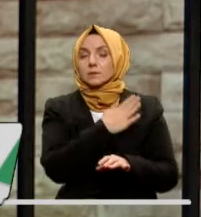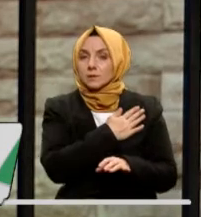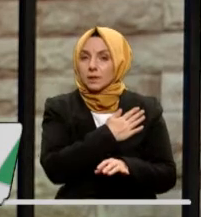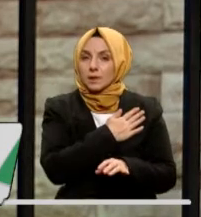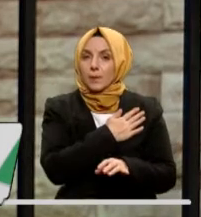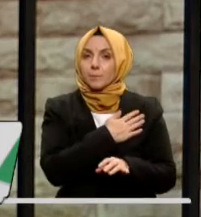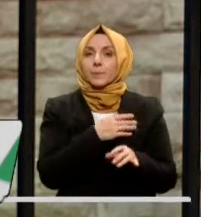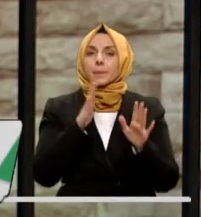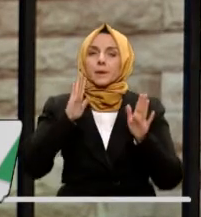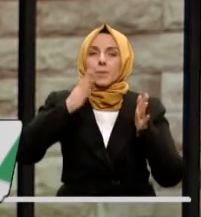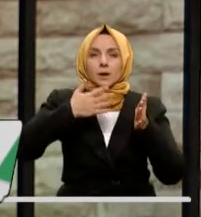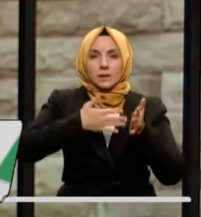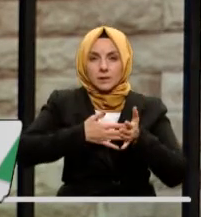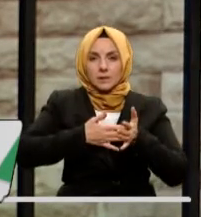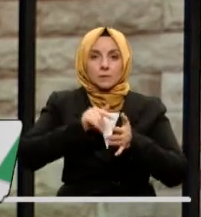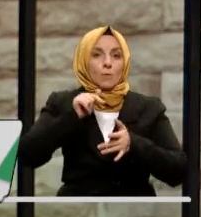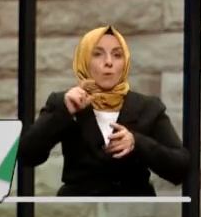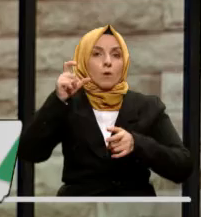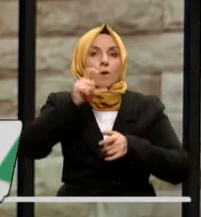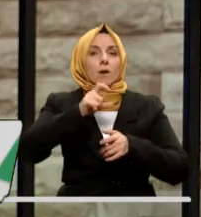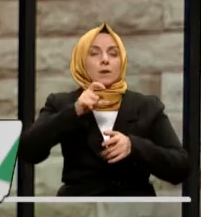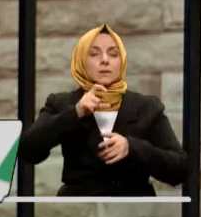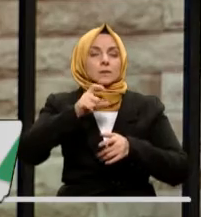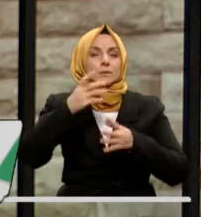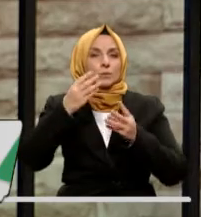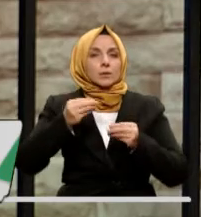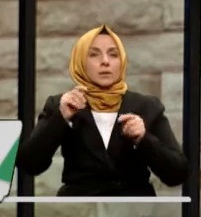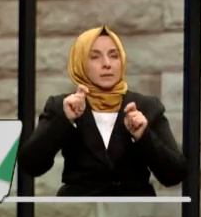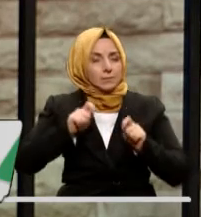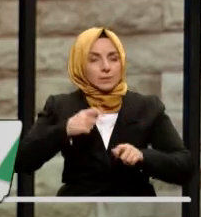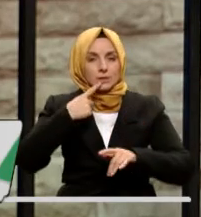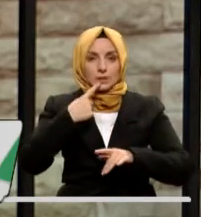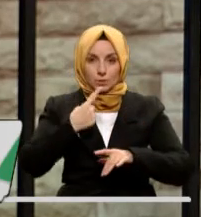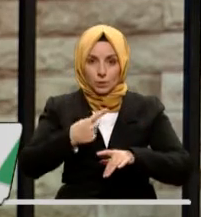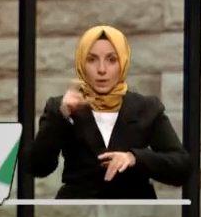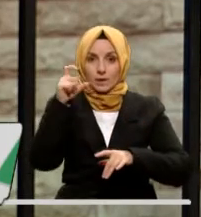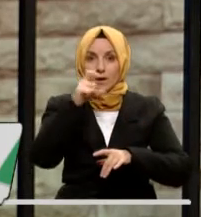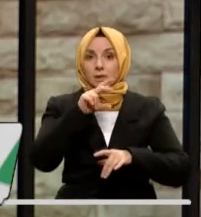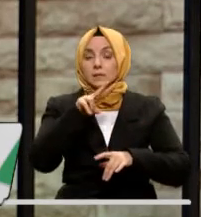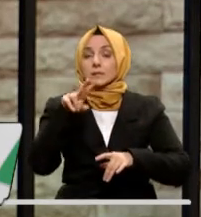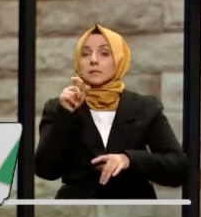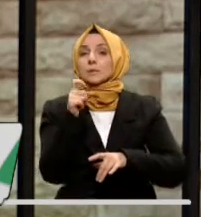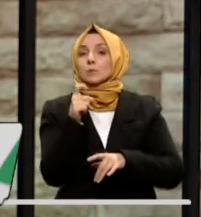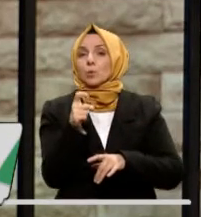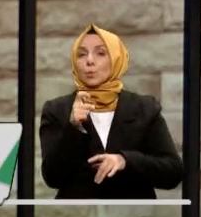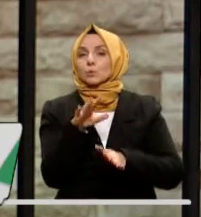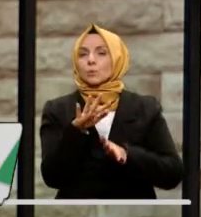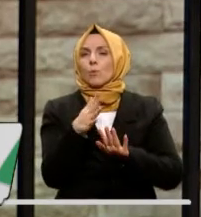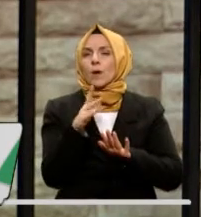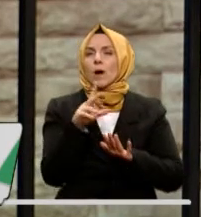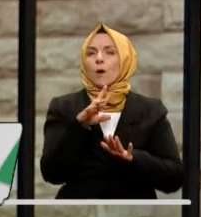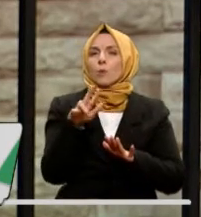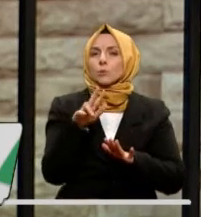de ibadetlerin bu ay üzere yapılacağını belirterek işte ayların 29 ve 30